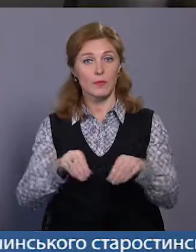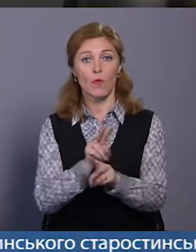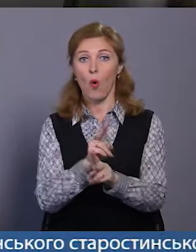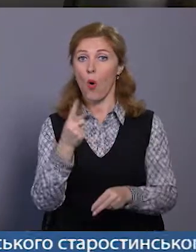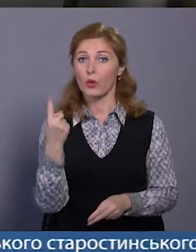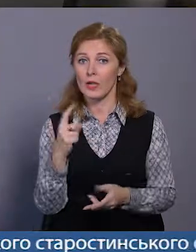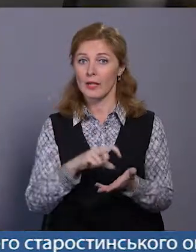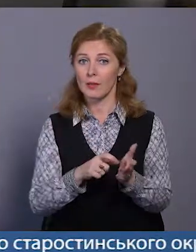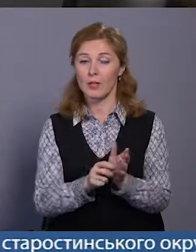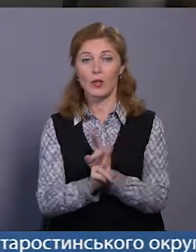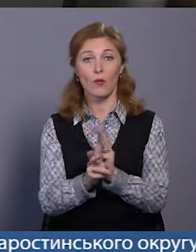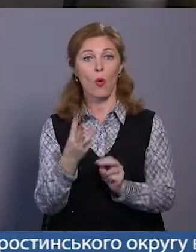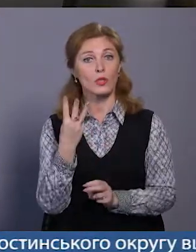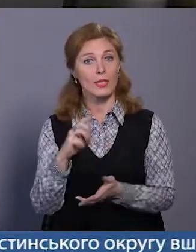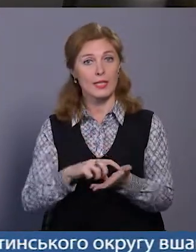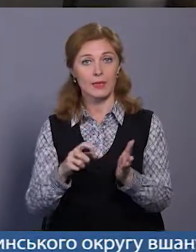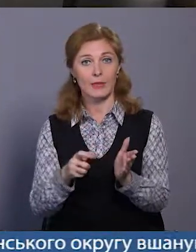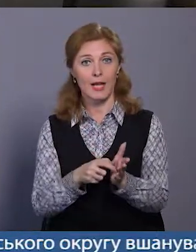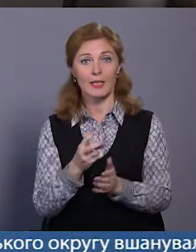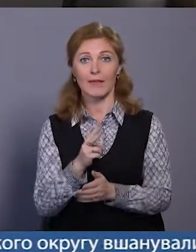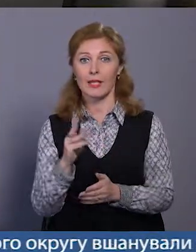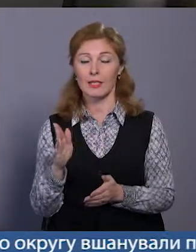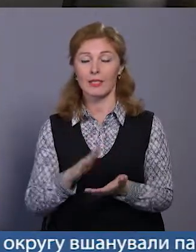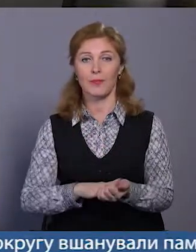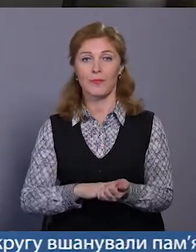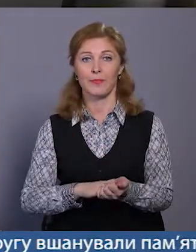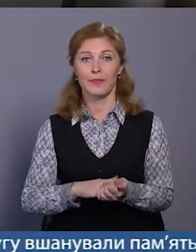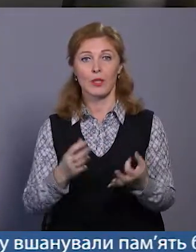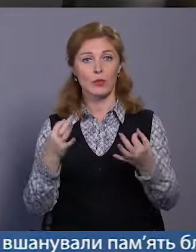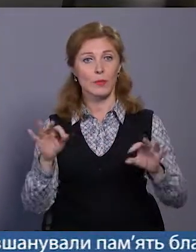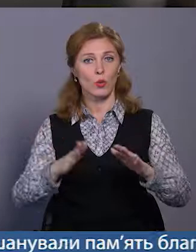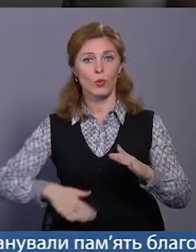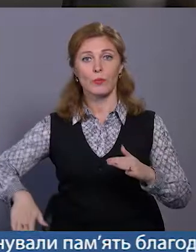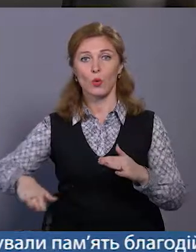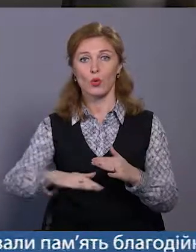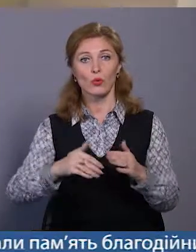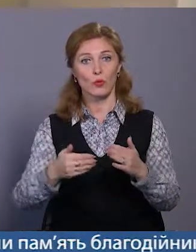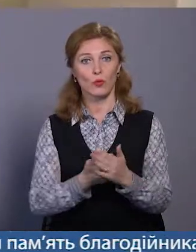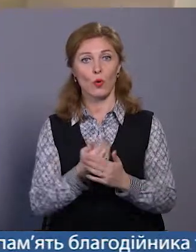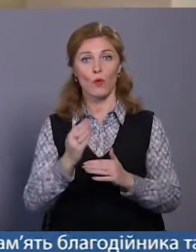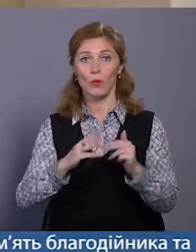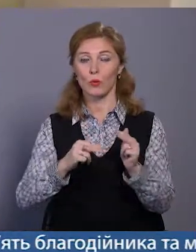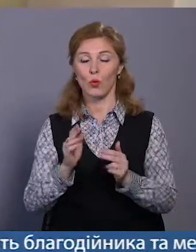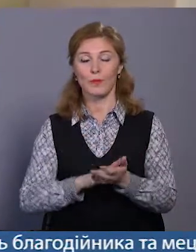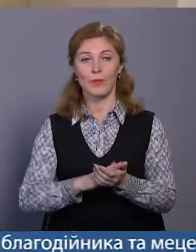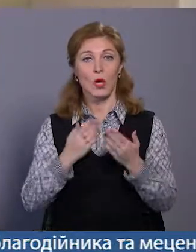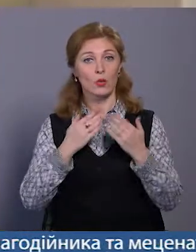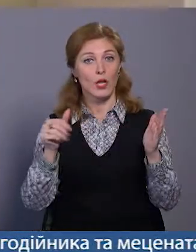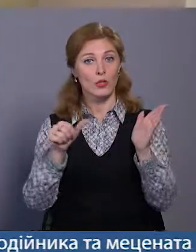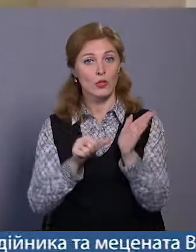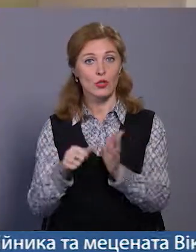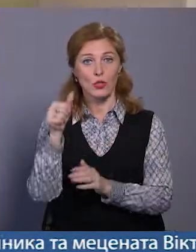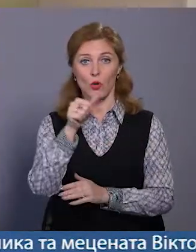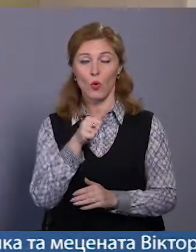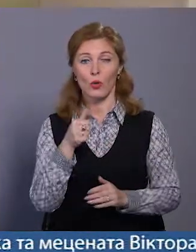житловою площею, а десь це 3-кімнатна квартира з пристойною житловою площею в новобудові. За останні 6 років помешкання